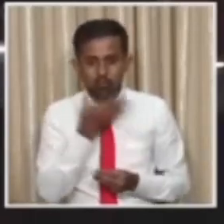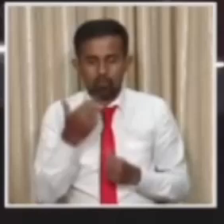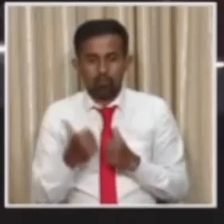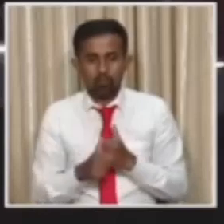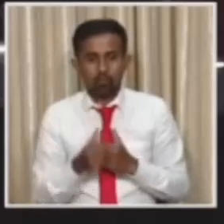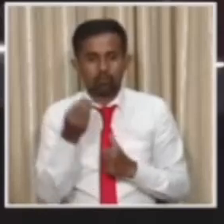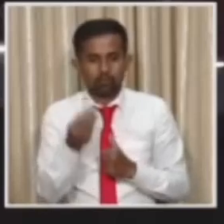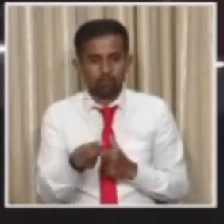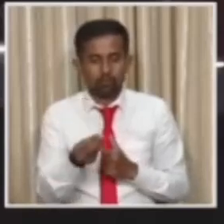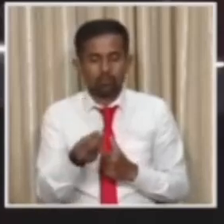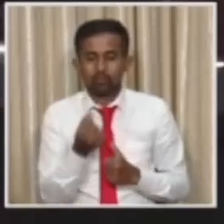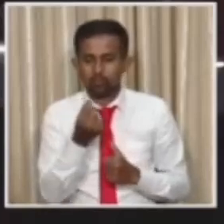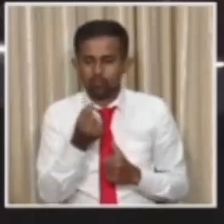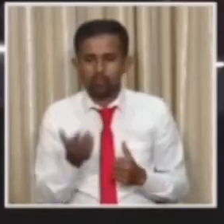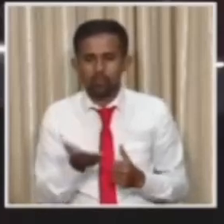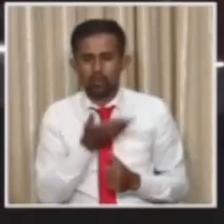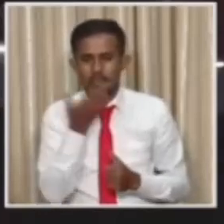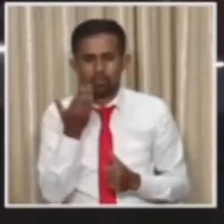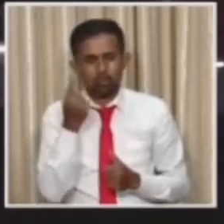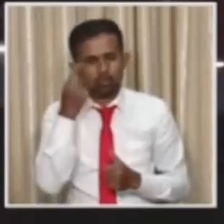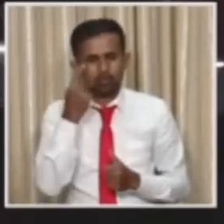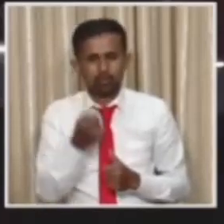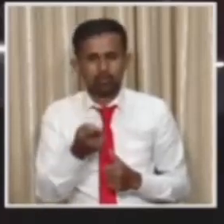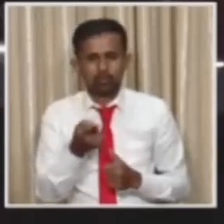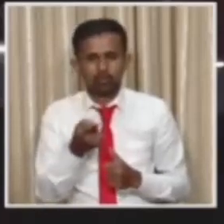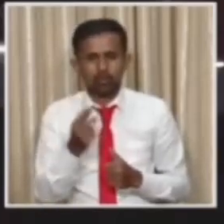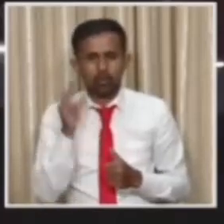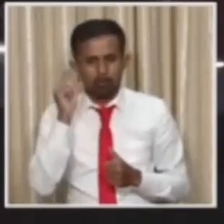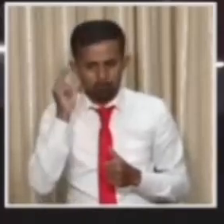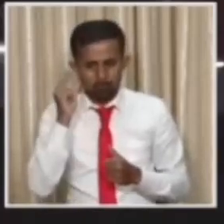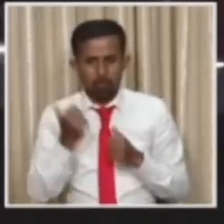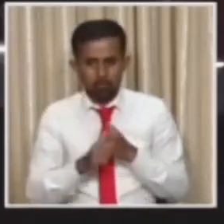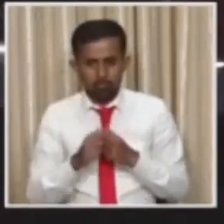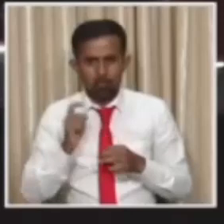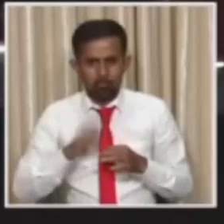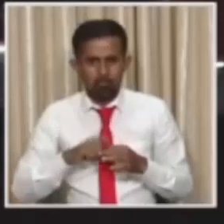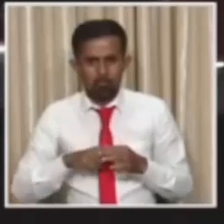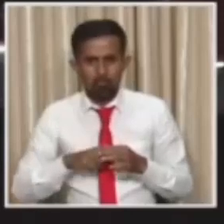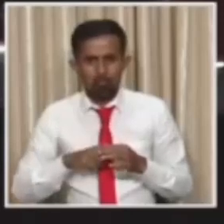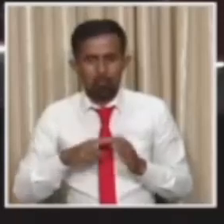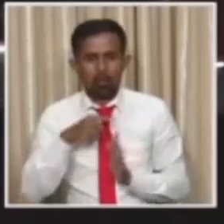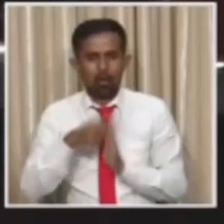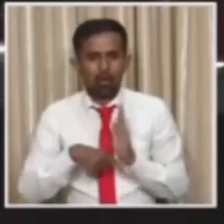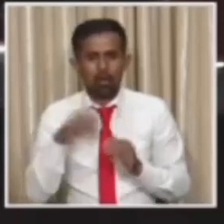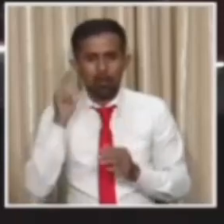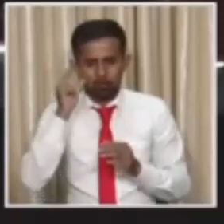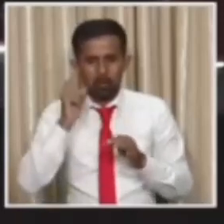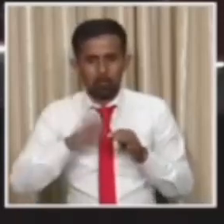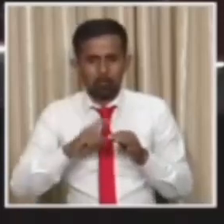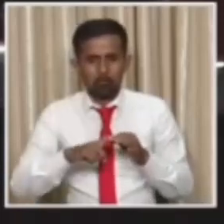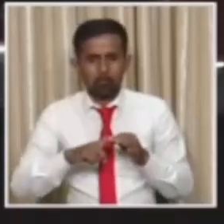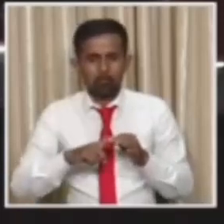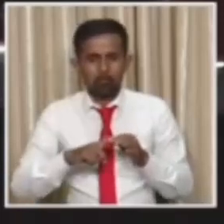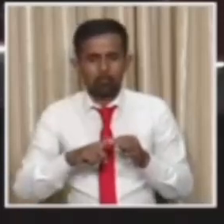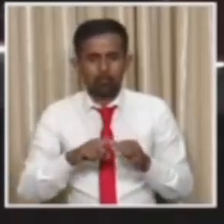තියෙනවා. ඉතින් ඒව ටික ටික කරගන්න පුළුවන්. අපි නිකන් හිතන්නකෝ අපිට මේ බිත්තර ප්‍රශ්නයක් තියෙනවා දැන්. මුළු රටේම දැන් තියෙනවා බිත්තර ප්‍රශ්නයක්. අපි කොහොම කිව්වත් බිත්තර